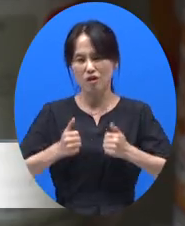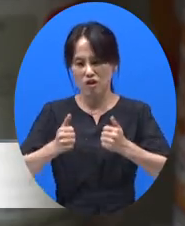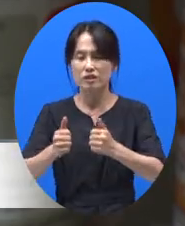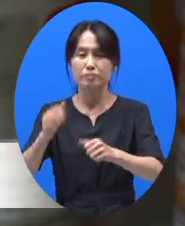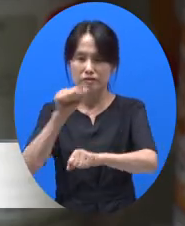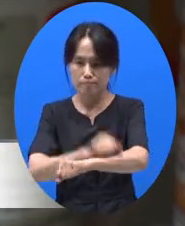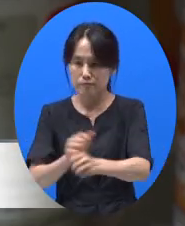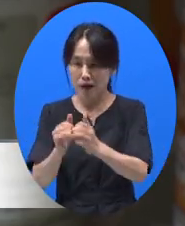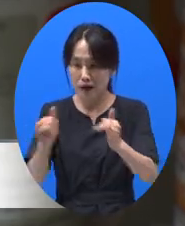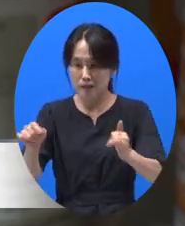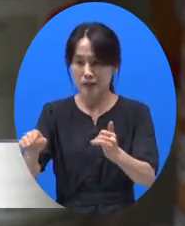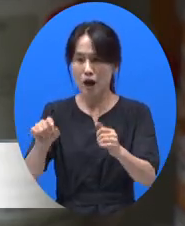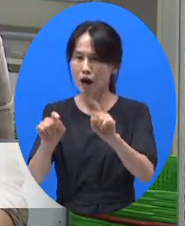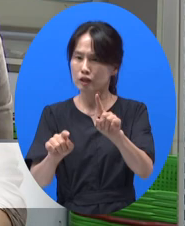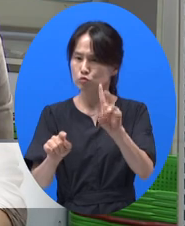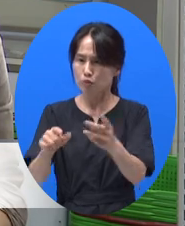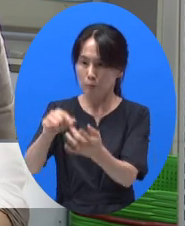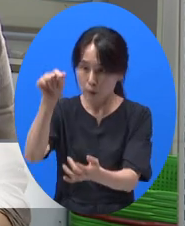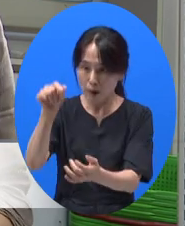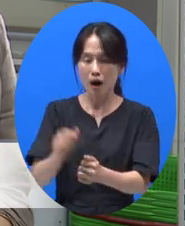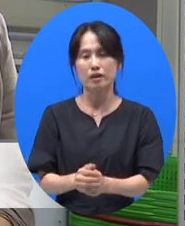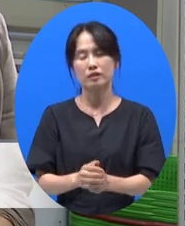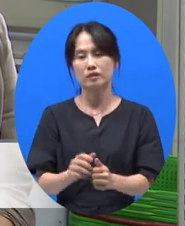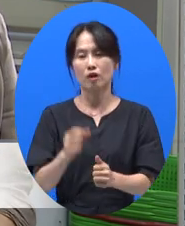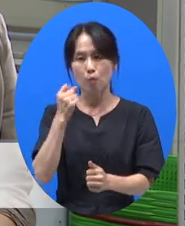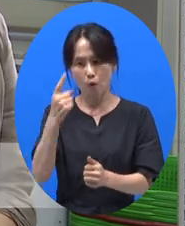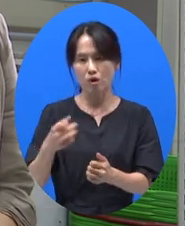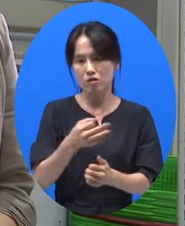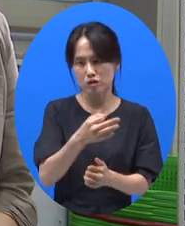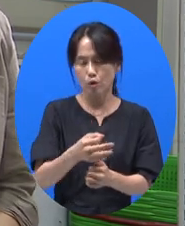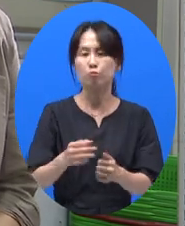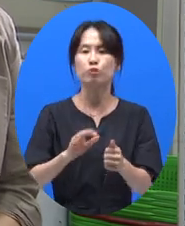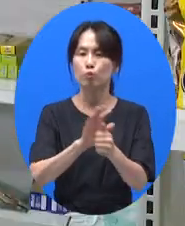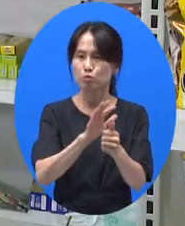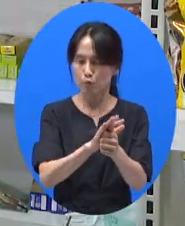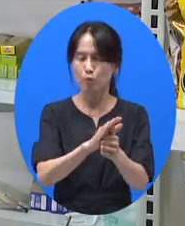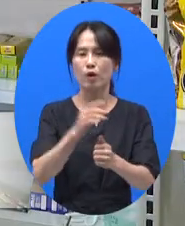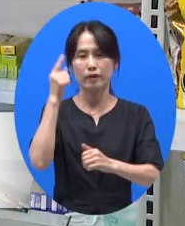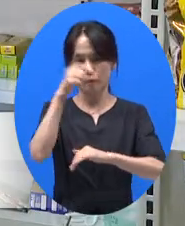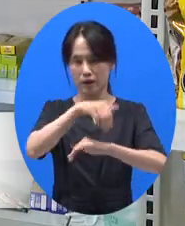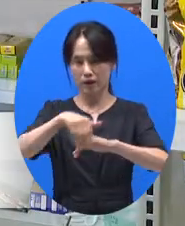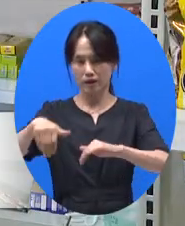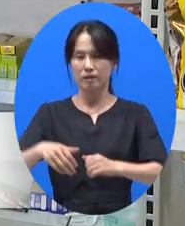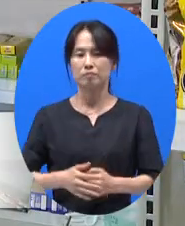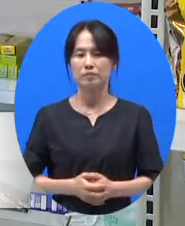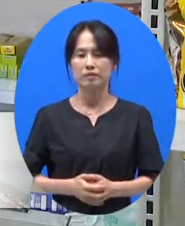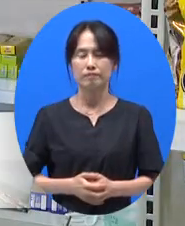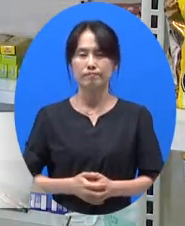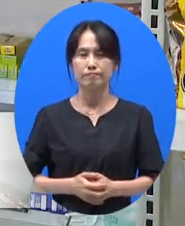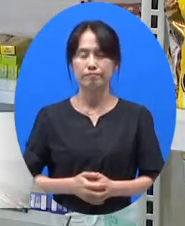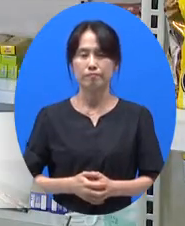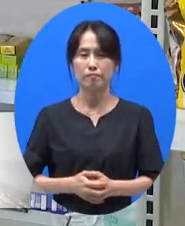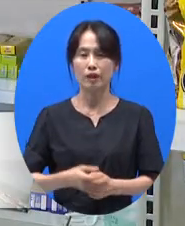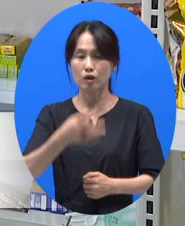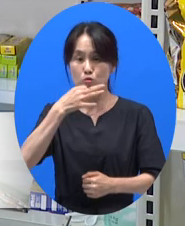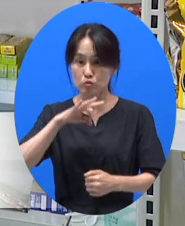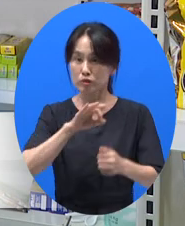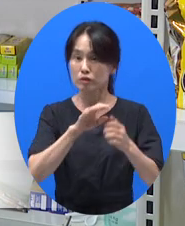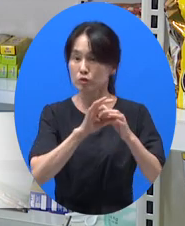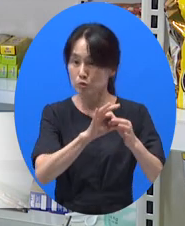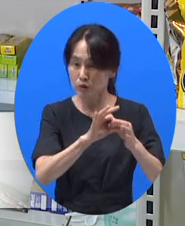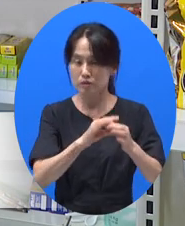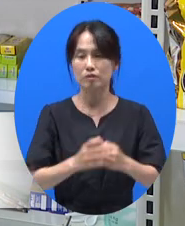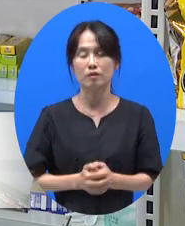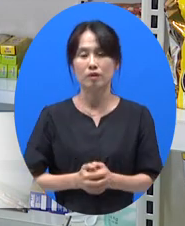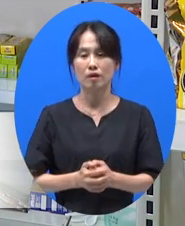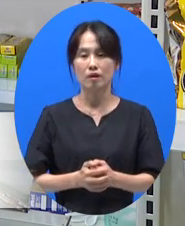도내 사업장 한두 곳을 뽑아 인건비와 장비를 추가로 지원하기로 했습니다. 인센티브를 통해서 이 푸드뱅크